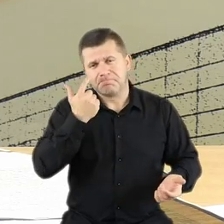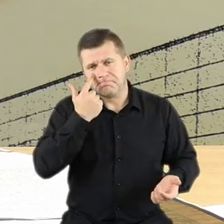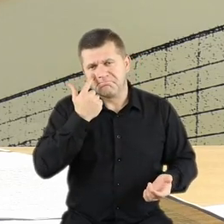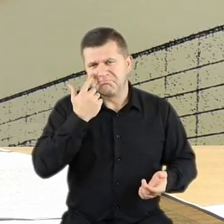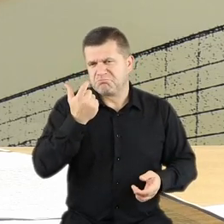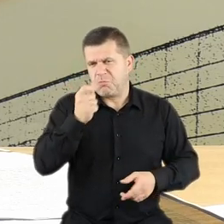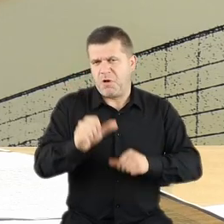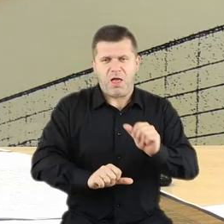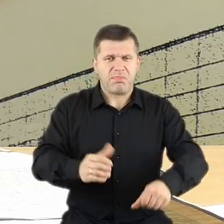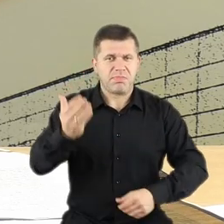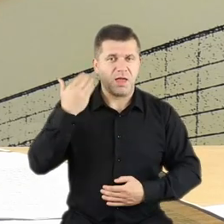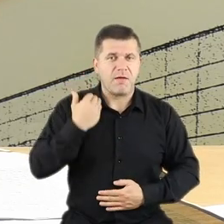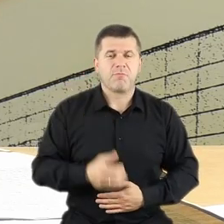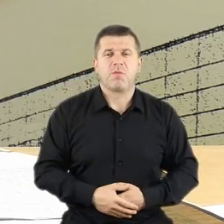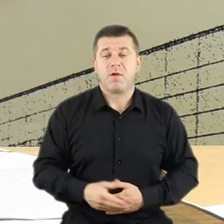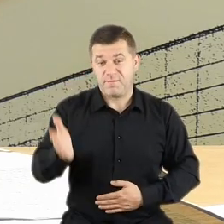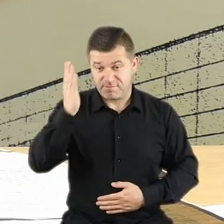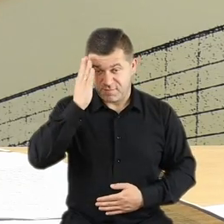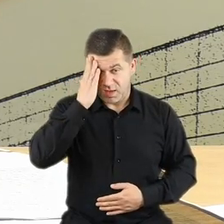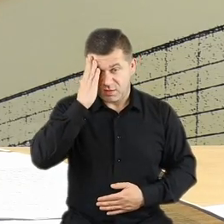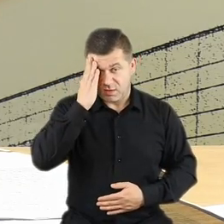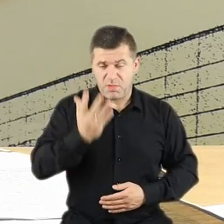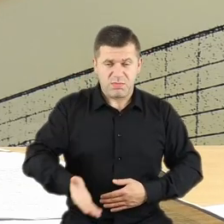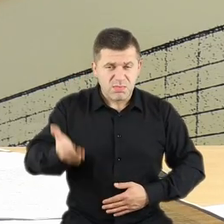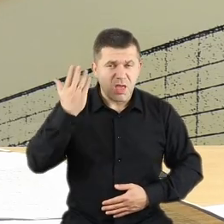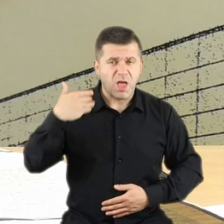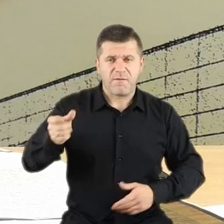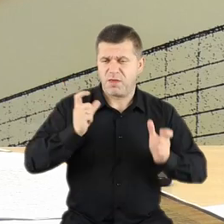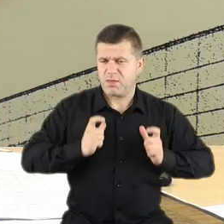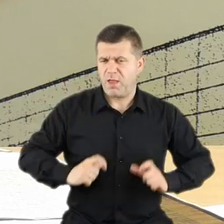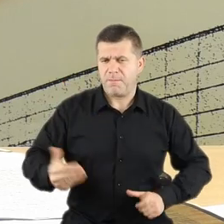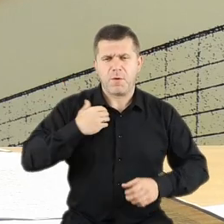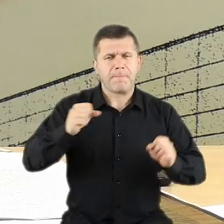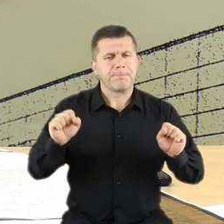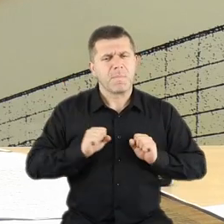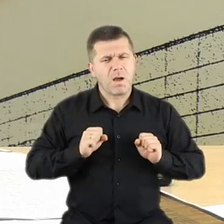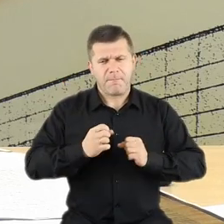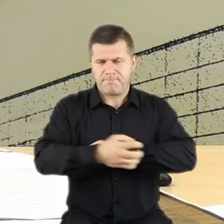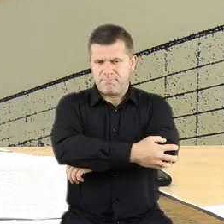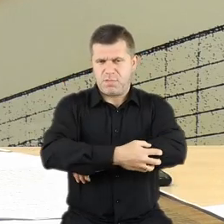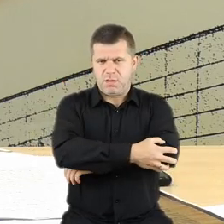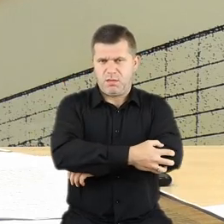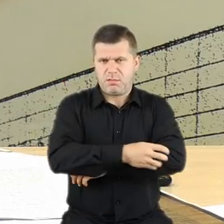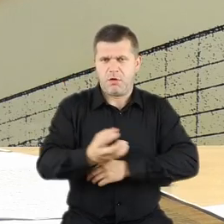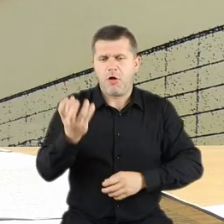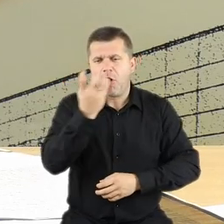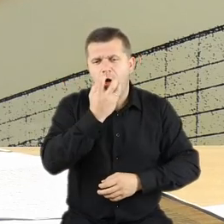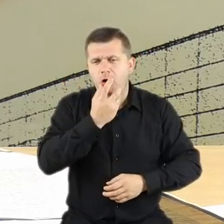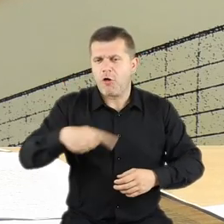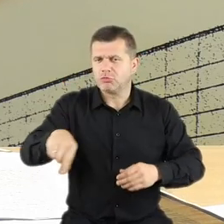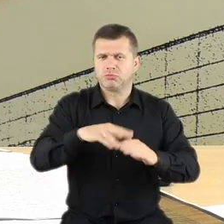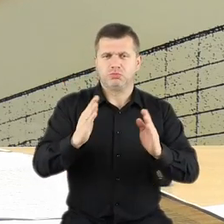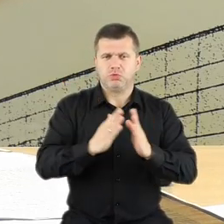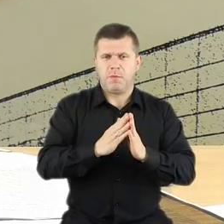z wiek temu jak wiadomo downie na wsi była straszna bieda że był ogrodzić b